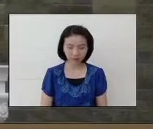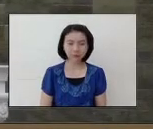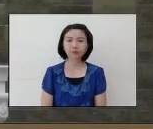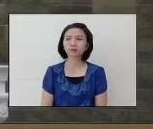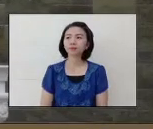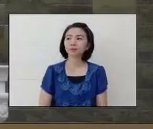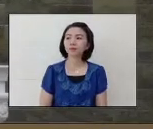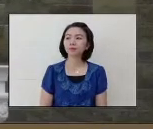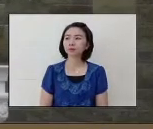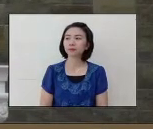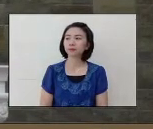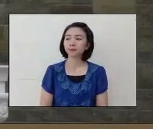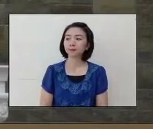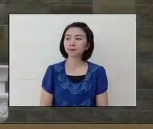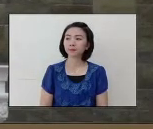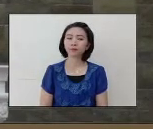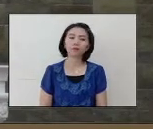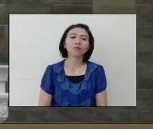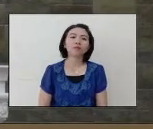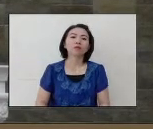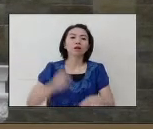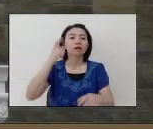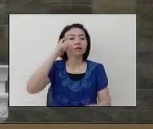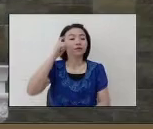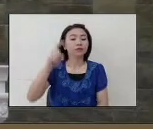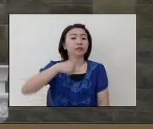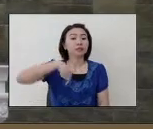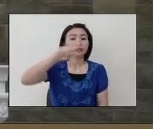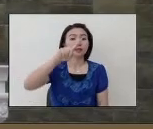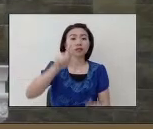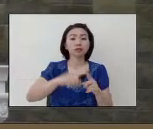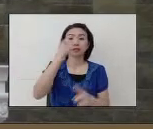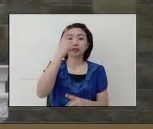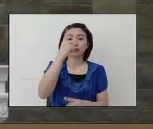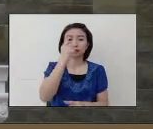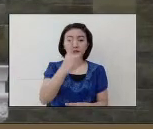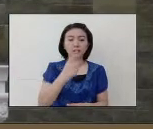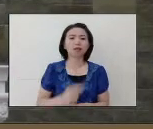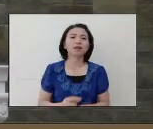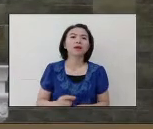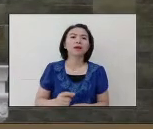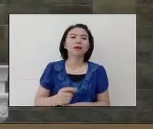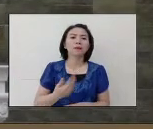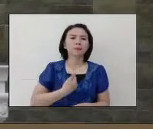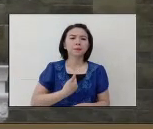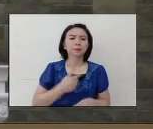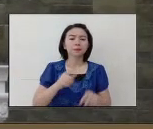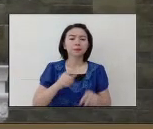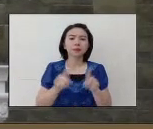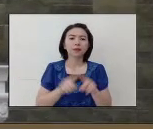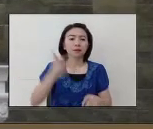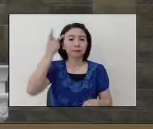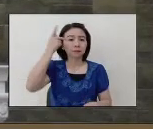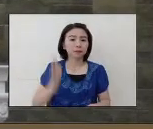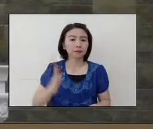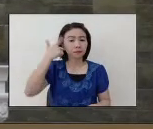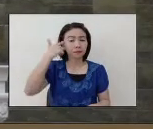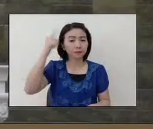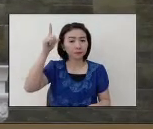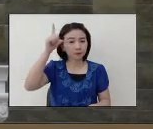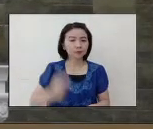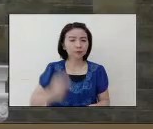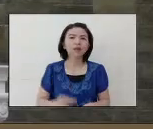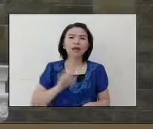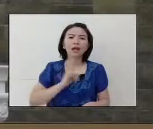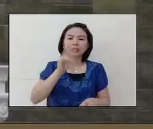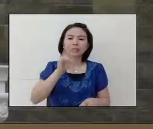for a while, no? para naiintindihan po natin. Kasi ito po yung trabaho ko eh. Ang trabaho ko po ay magpaliwanag sa inyo, kunin yung scriptures